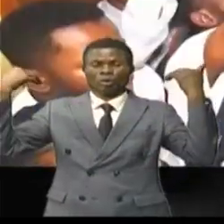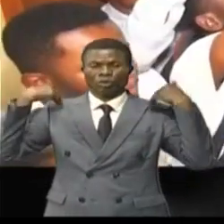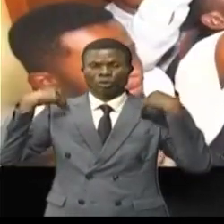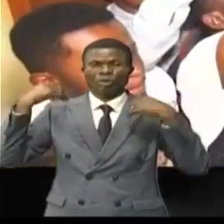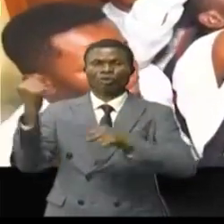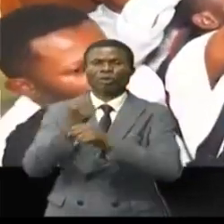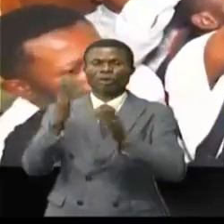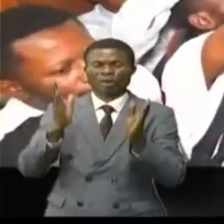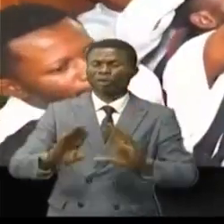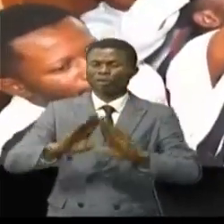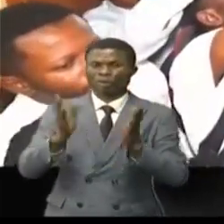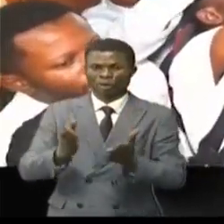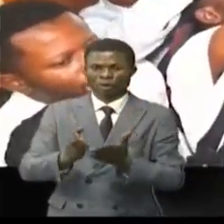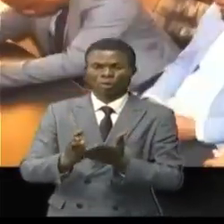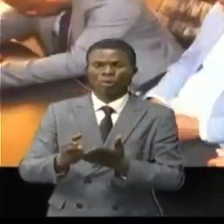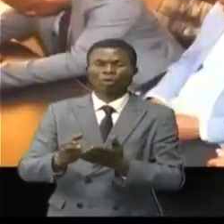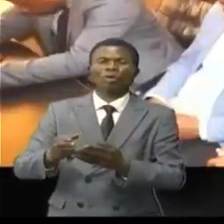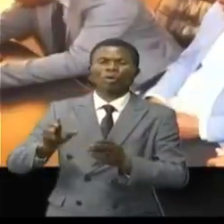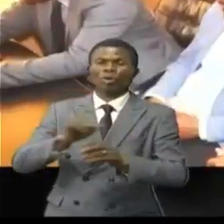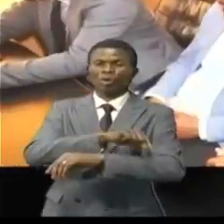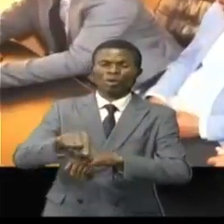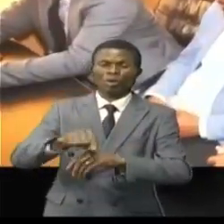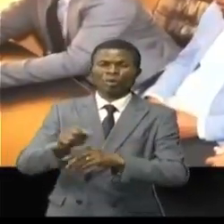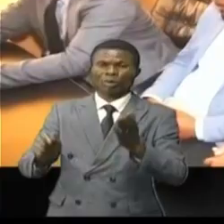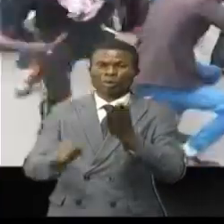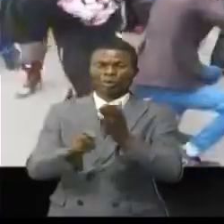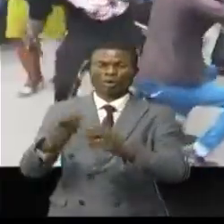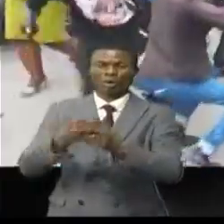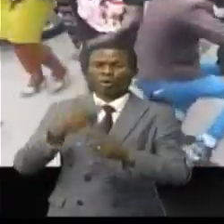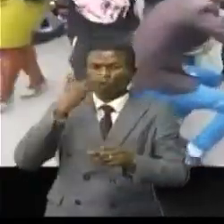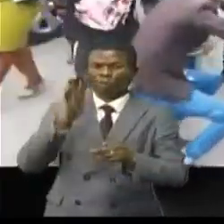Bureau technique des contrôles, à qui il a promis une